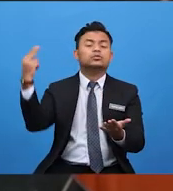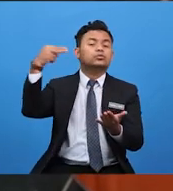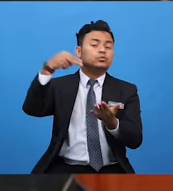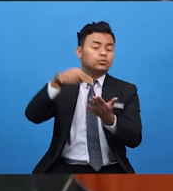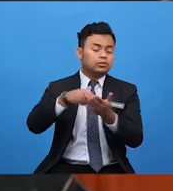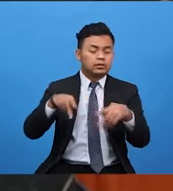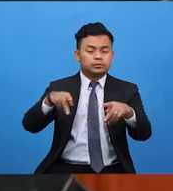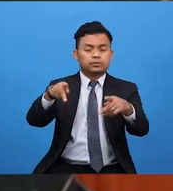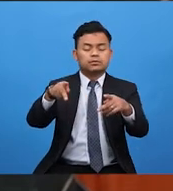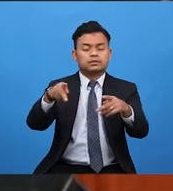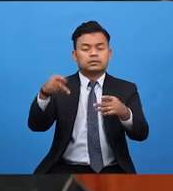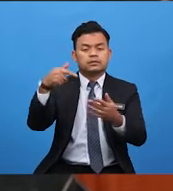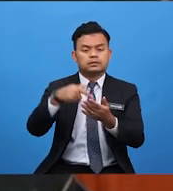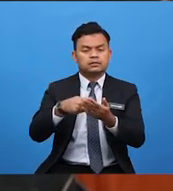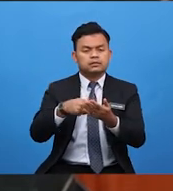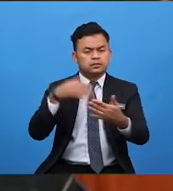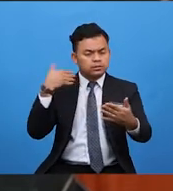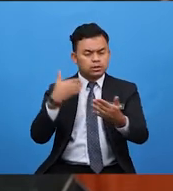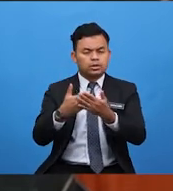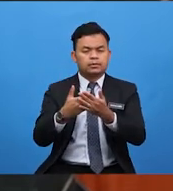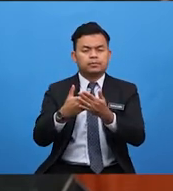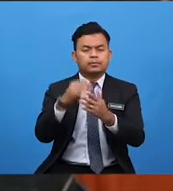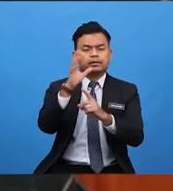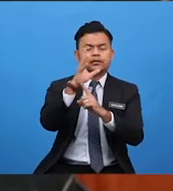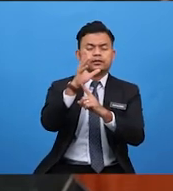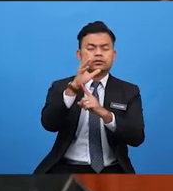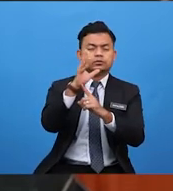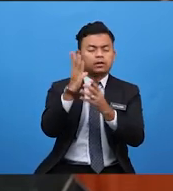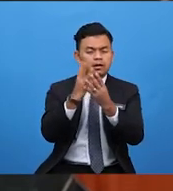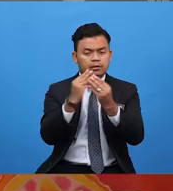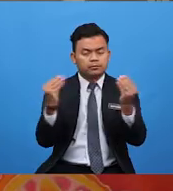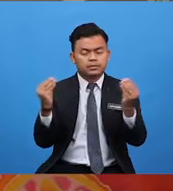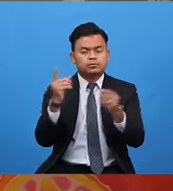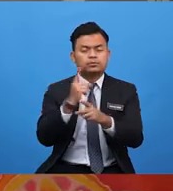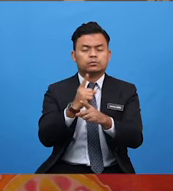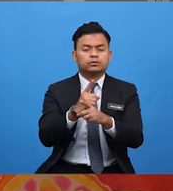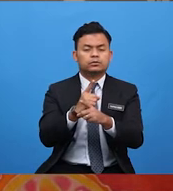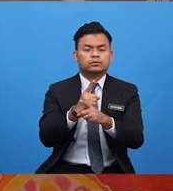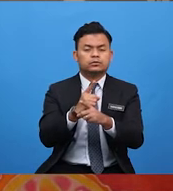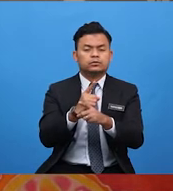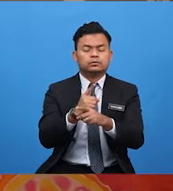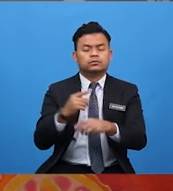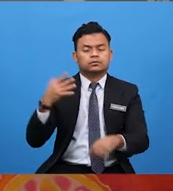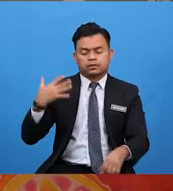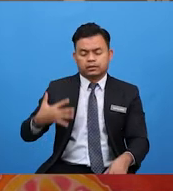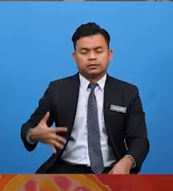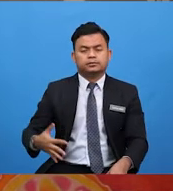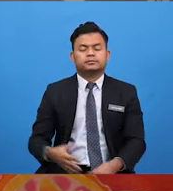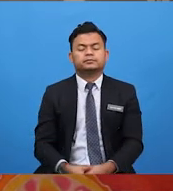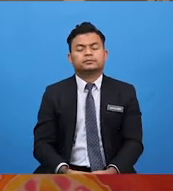supaya sisa lilin benar-benar telah tiada pada kain. untuk pengetahuan